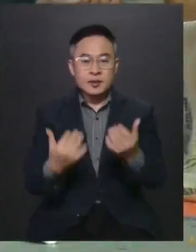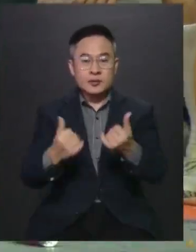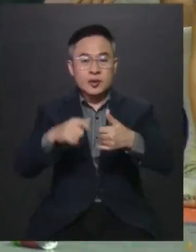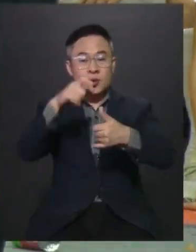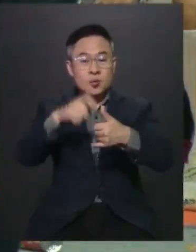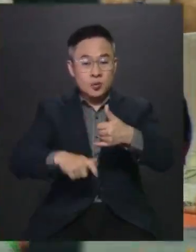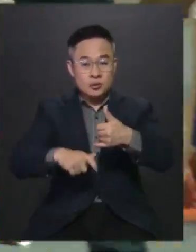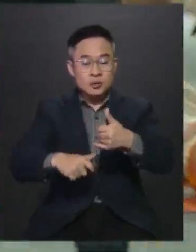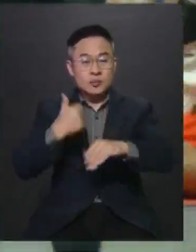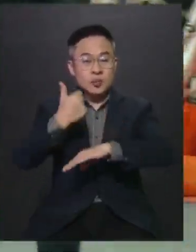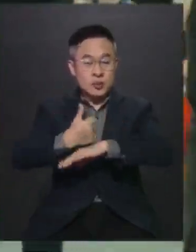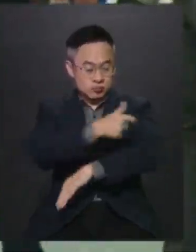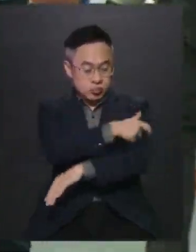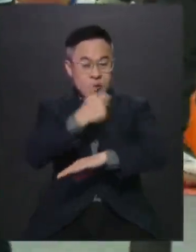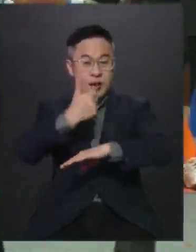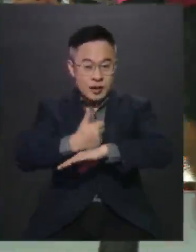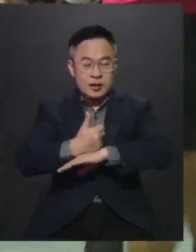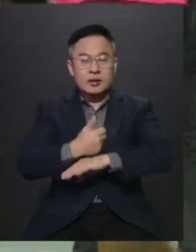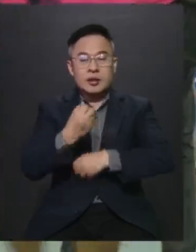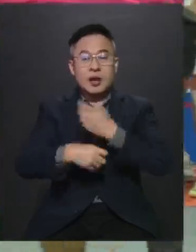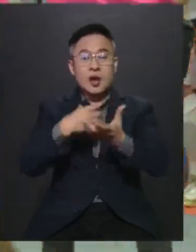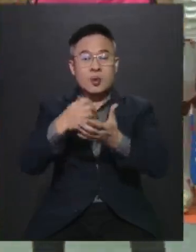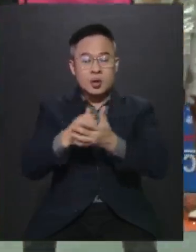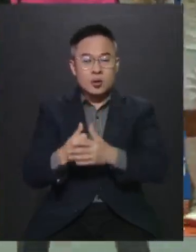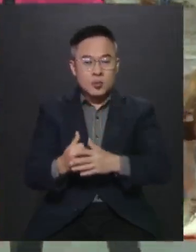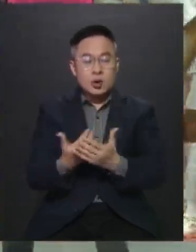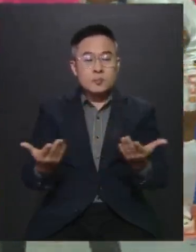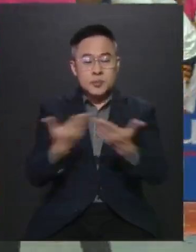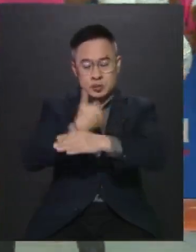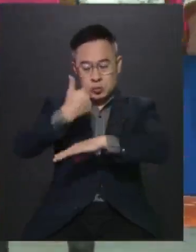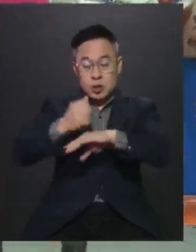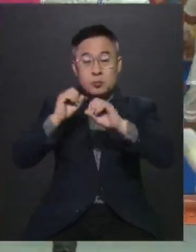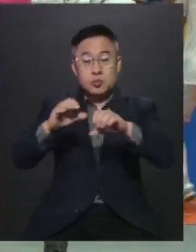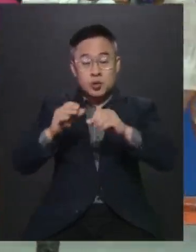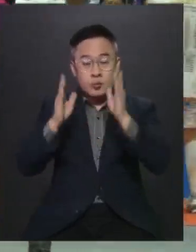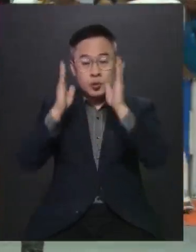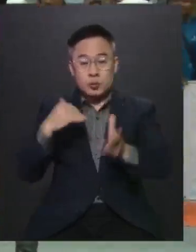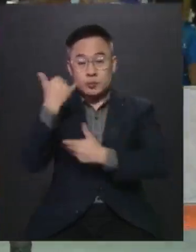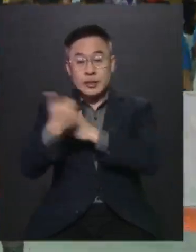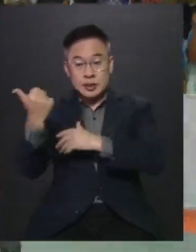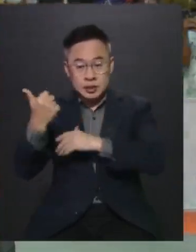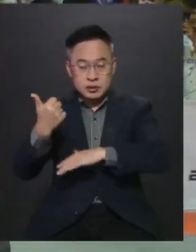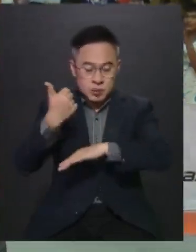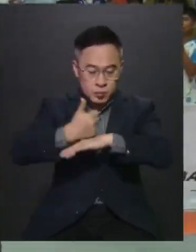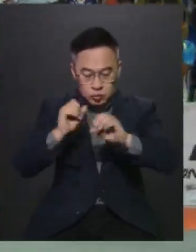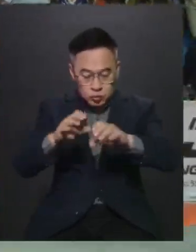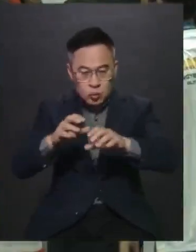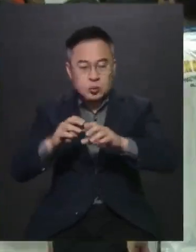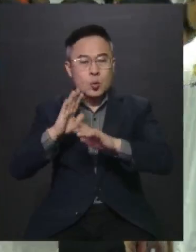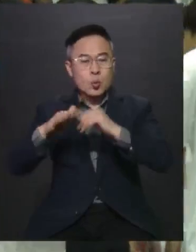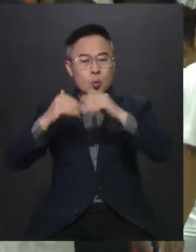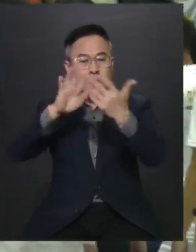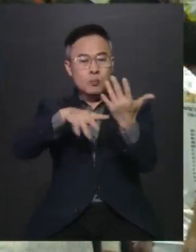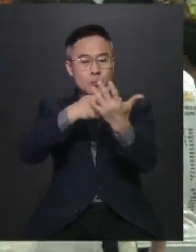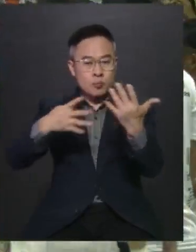มีโค้ชต่างชาติเนี่ยทำให้ทีมยกระดับการเล่นขึ้นมากในปีนี้รวมถึงทุกคนในทีมก็ปรับตัวได้ดีด้วยนะคะเล่นไปต